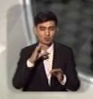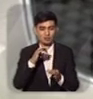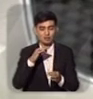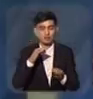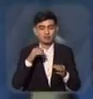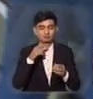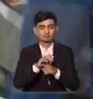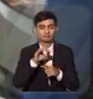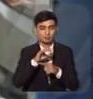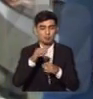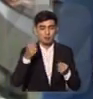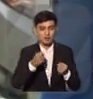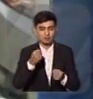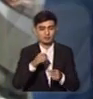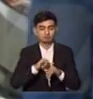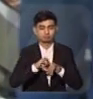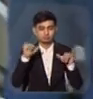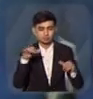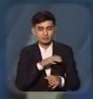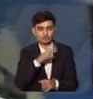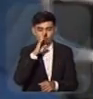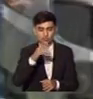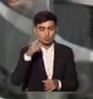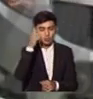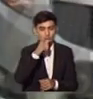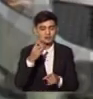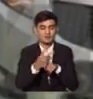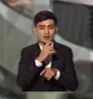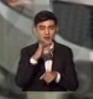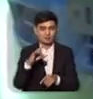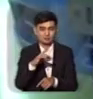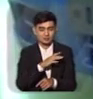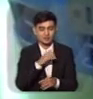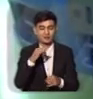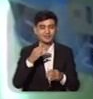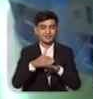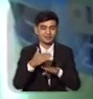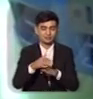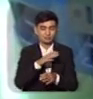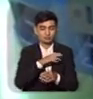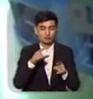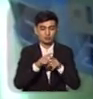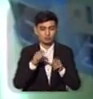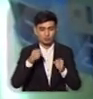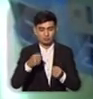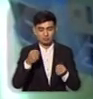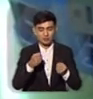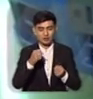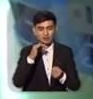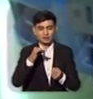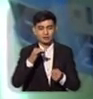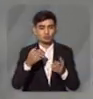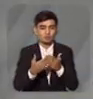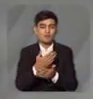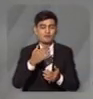количество выпускаемых машин выросло за последние 4 года в 2 раза. К тому же льготное кредитование должно стимулировать население покупать